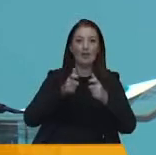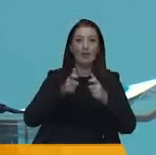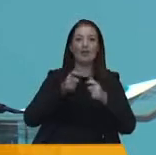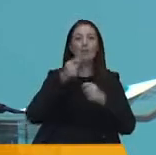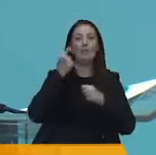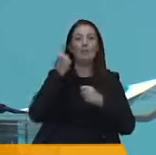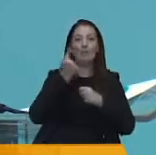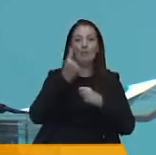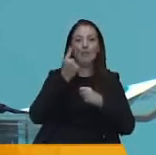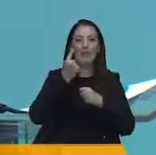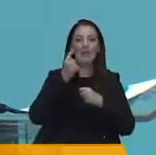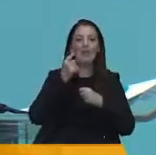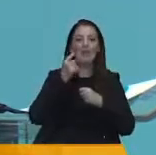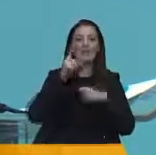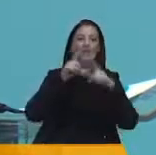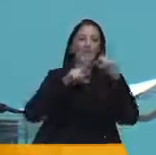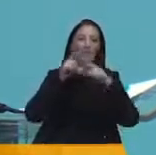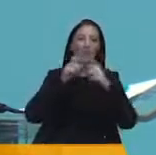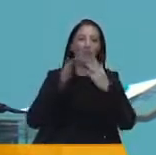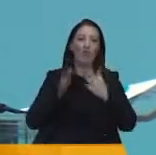yerlerden bir tanesinin görüntüsü.